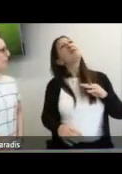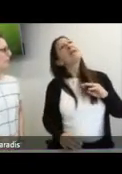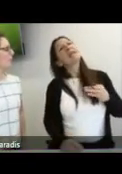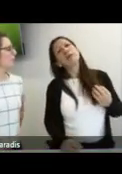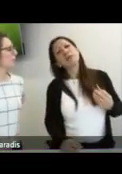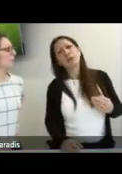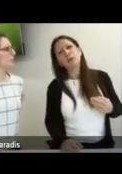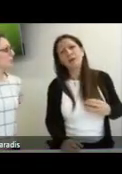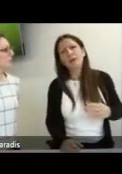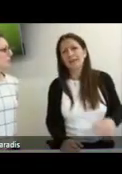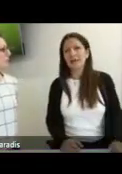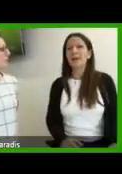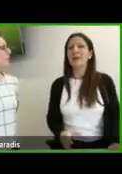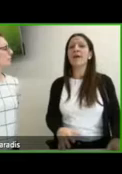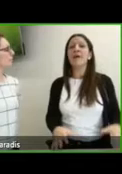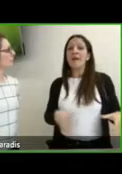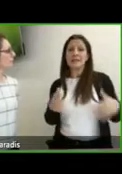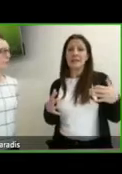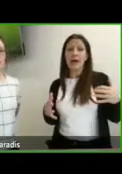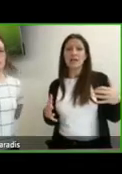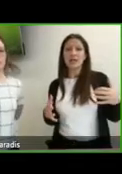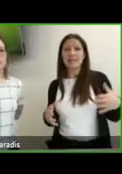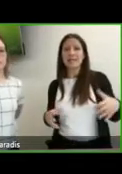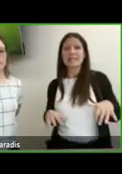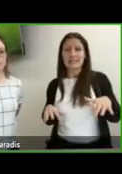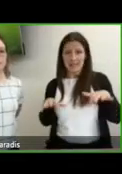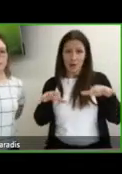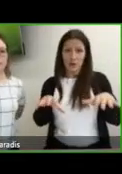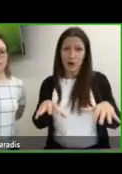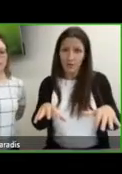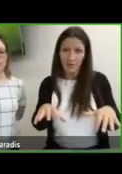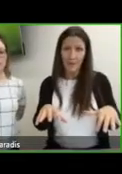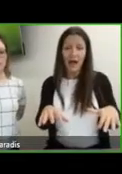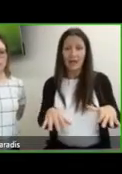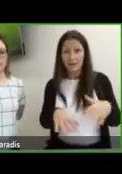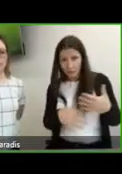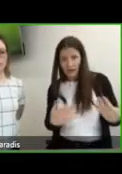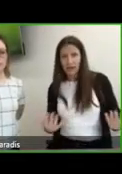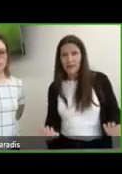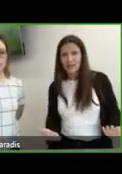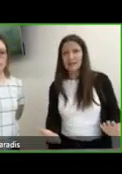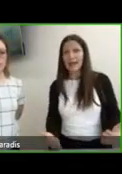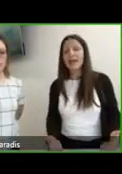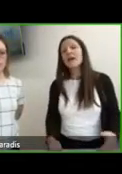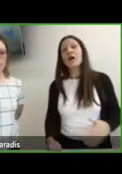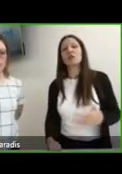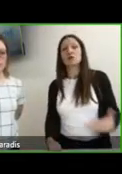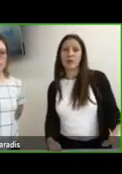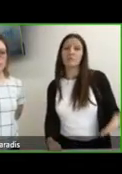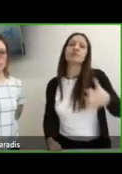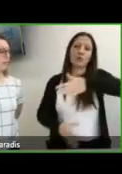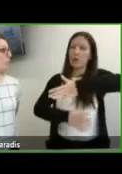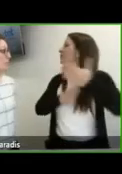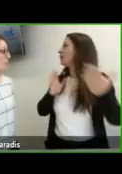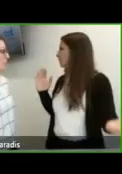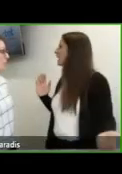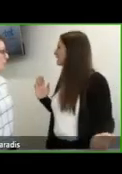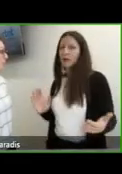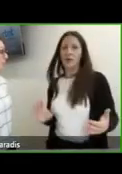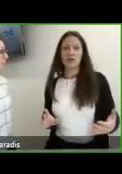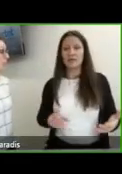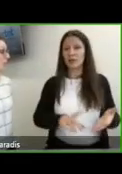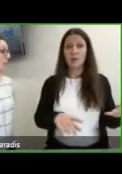000 publications sur Twitter, ouais, etc. Et bref, ils ont associé ces émotions vraiment à des nouvelles qui seraient soit dans